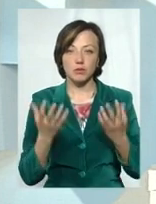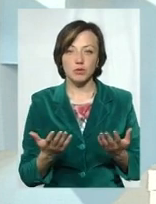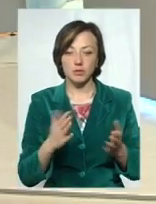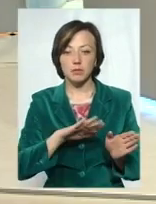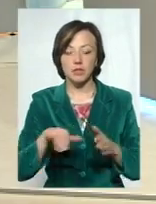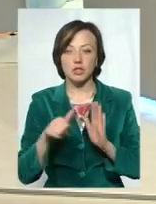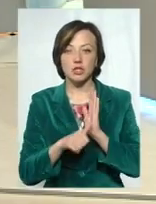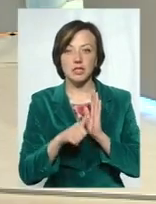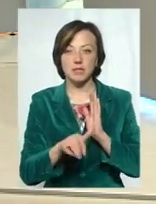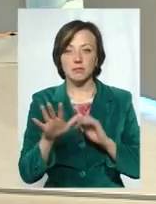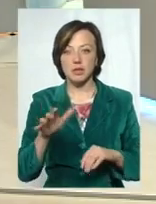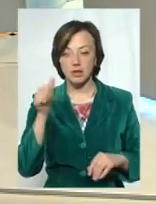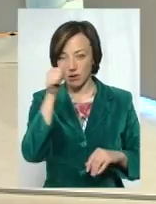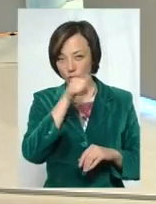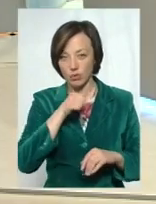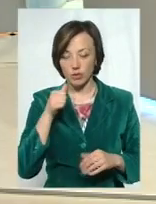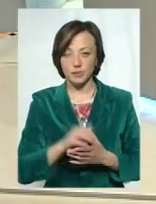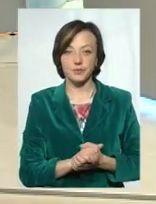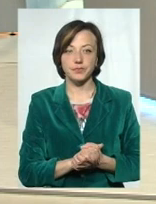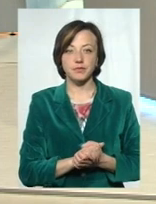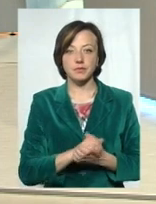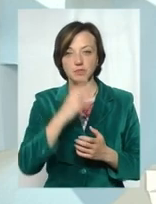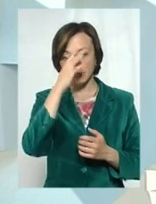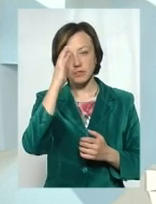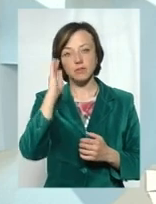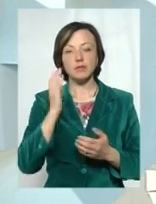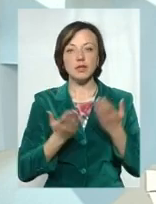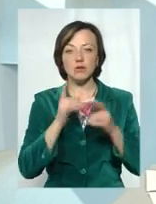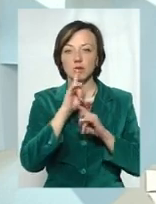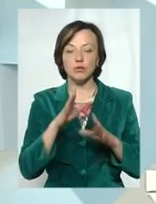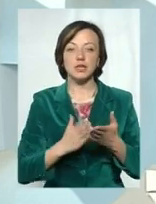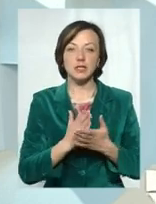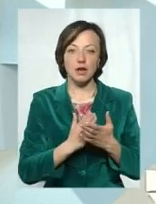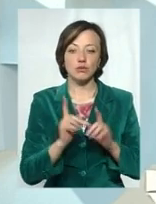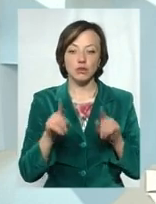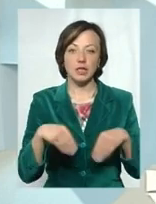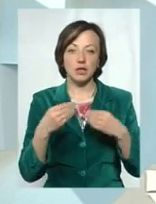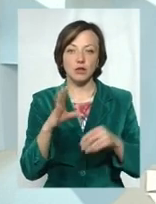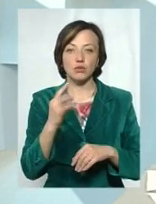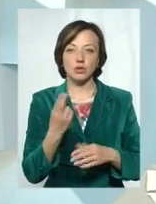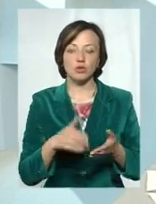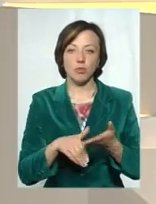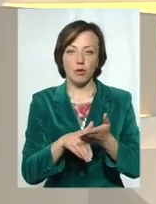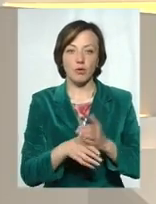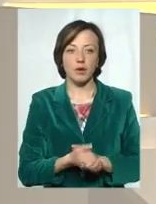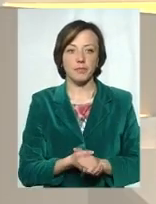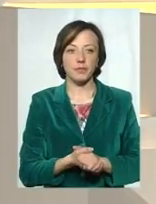Після 65 років, да, так, після 65 років, якщо не буде стажу, то тоді тільки може бути призначена соціальна допомога.